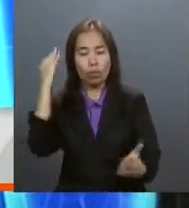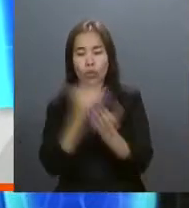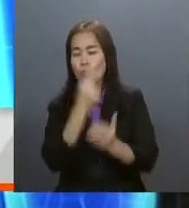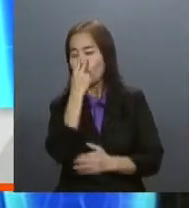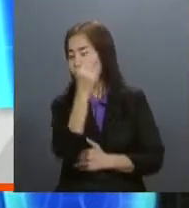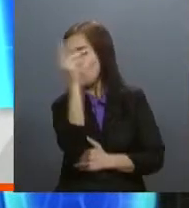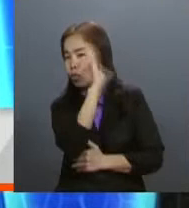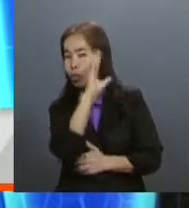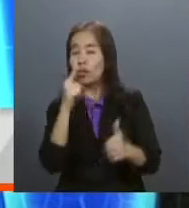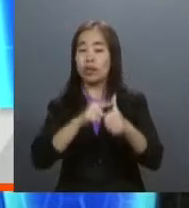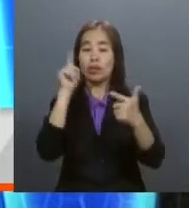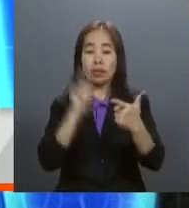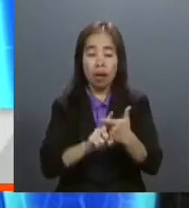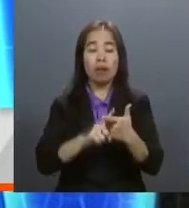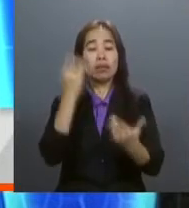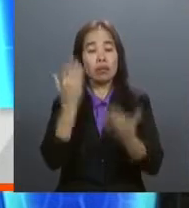ภัณฑ์หรืองดดูรายการ